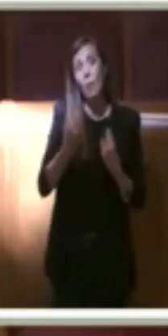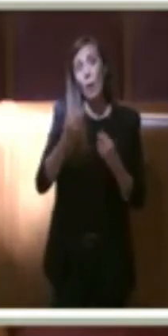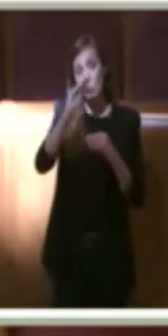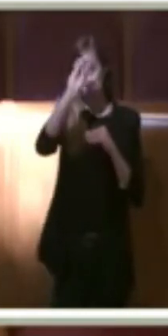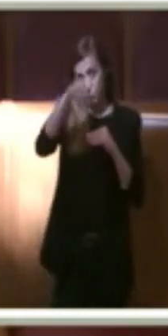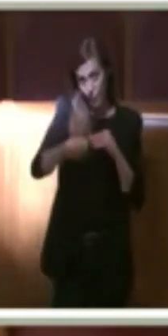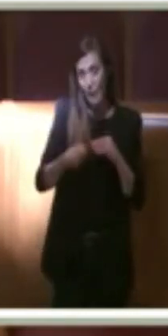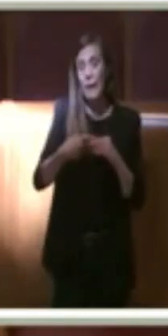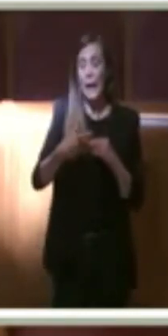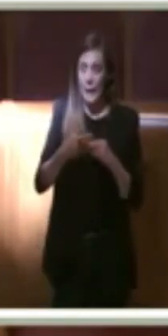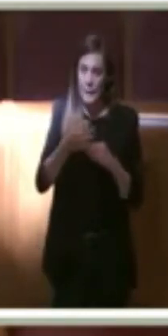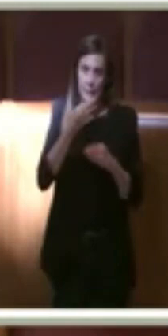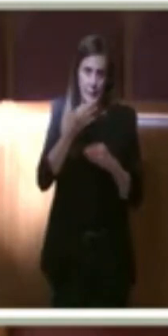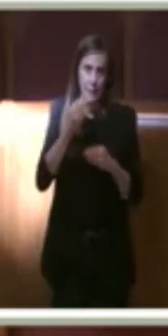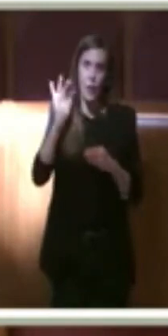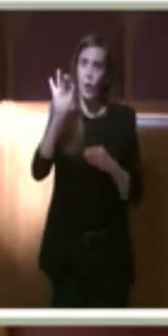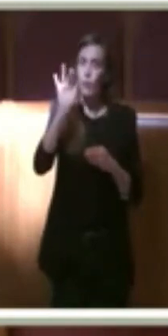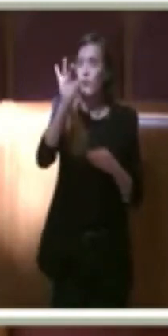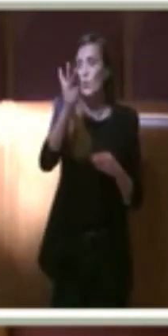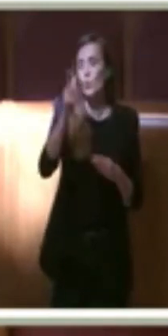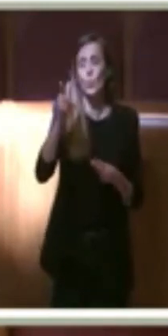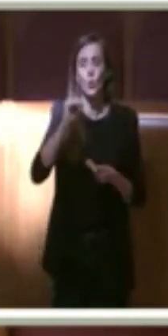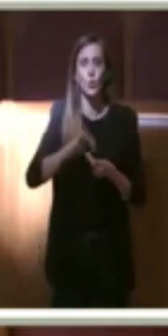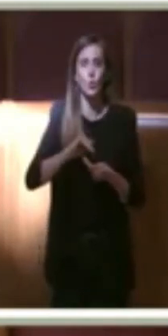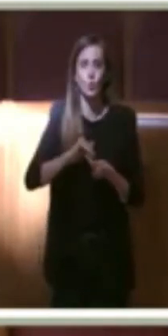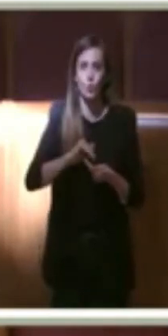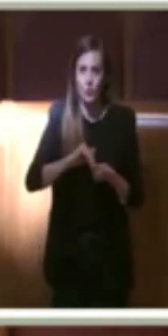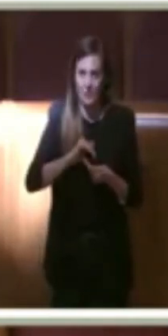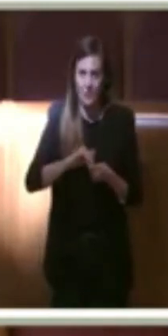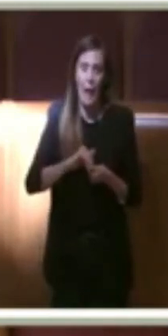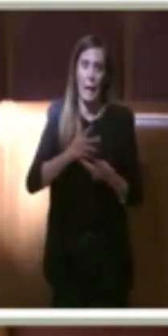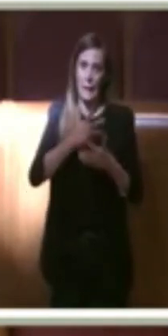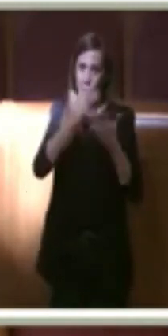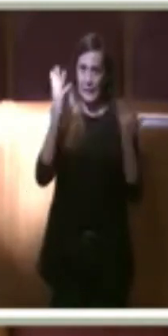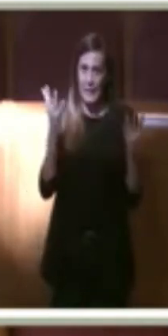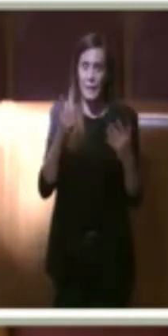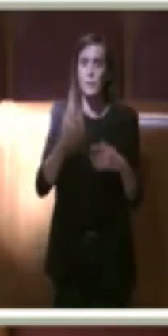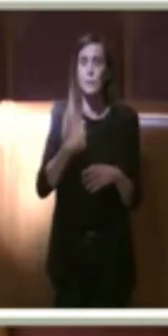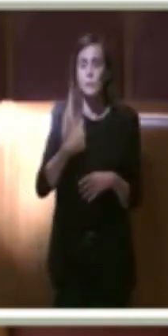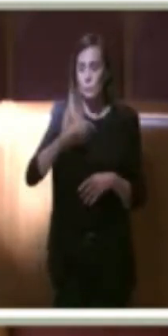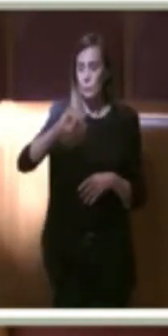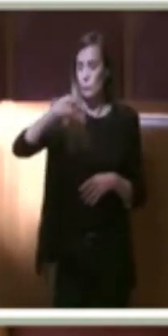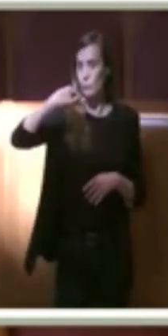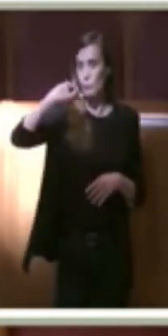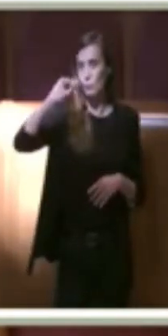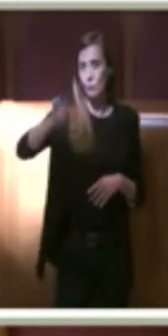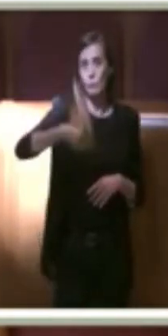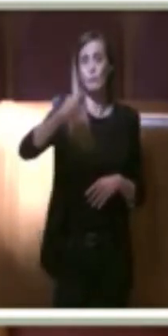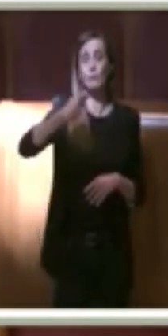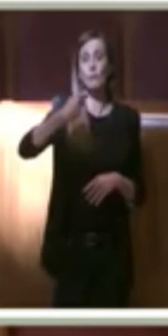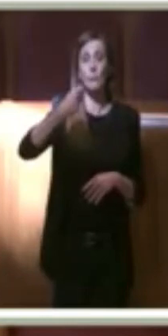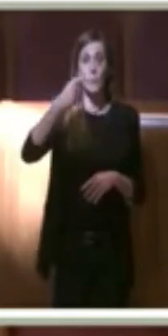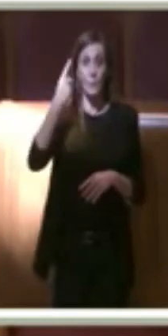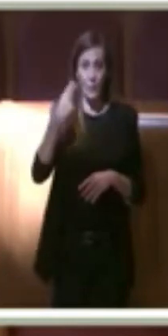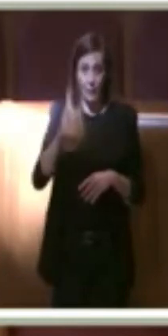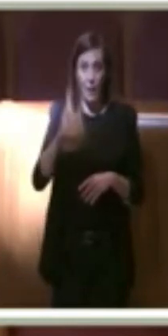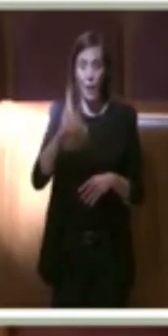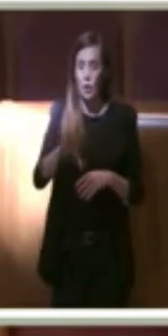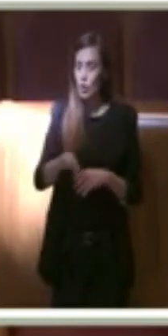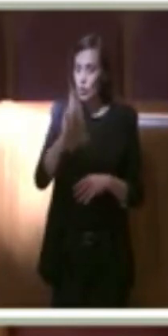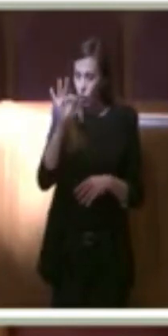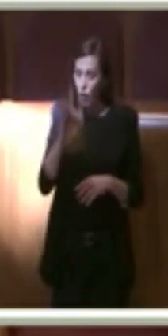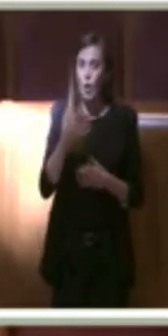tutti il futuro di questa società. Rivendico le scelte che sono state fatte, ritengo che siano le